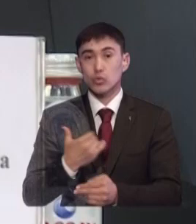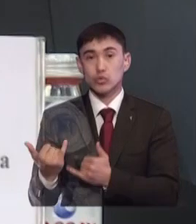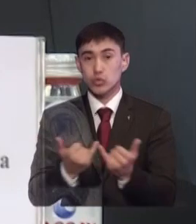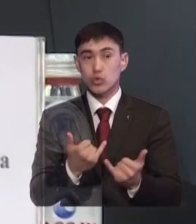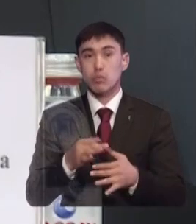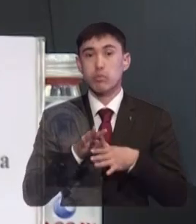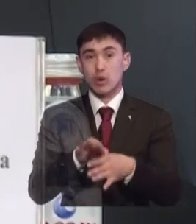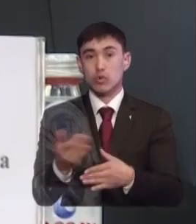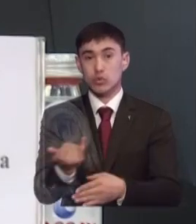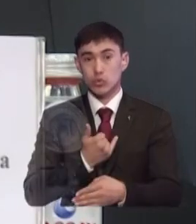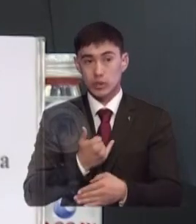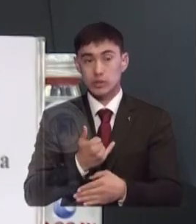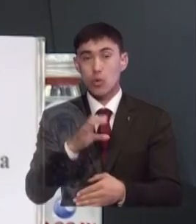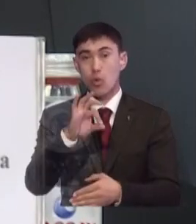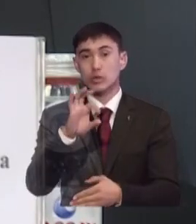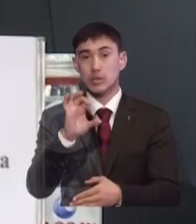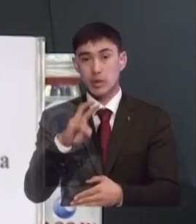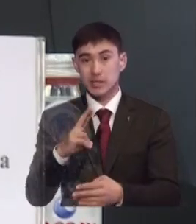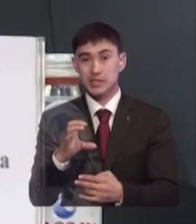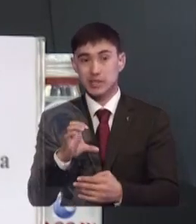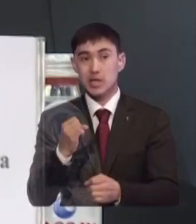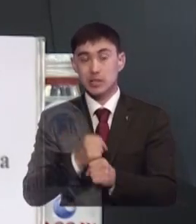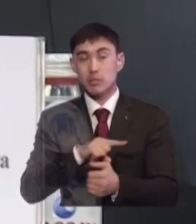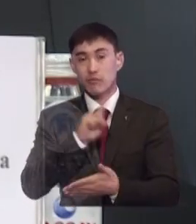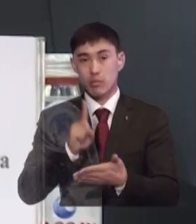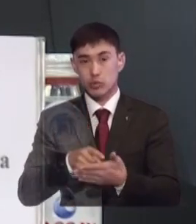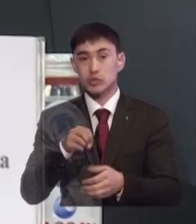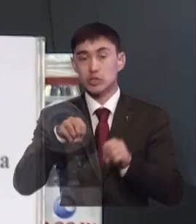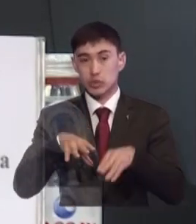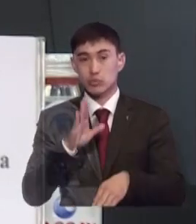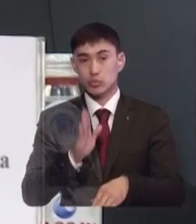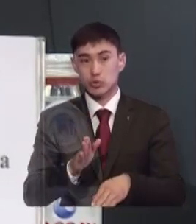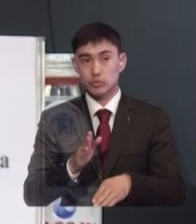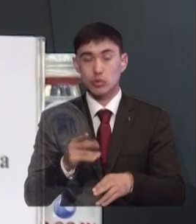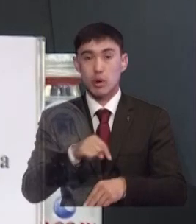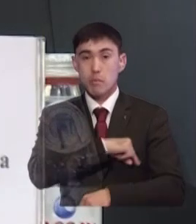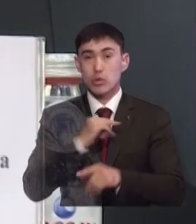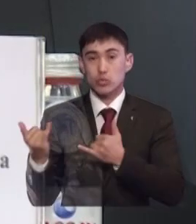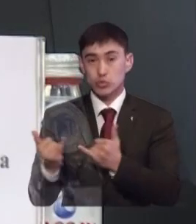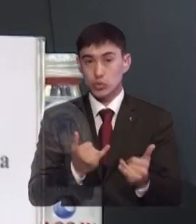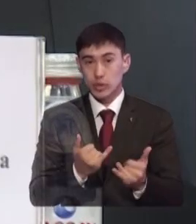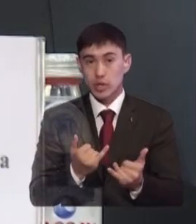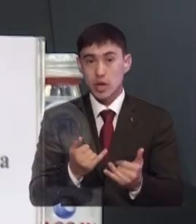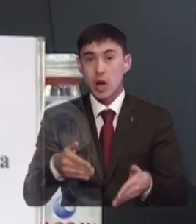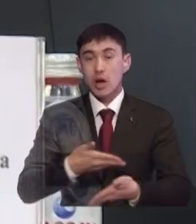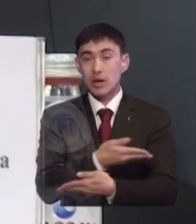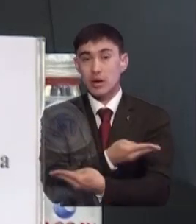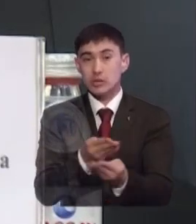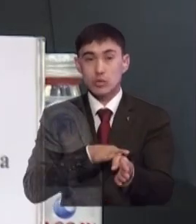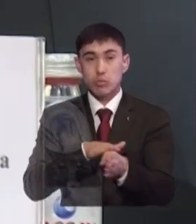проходят у нас по СМС. Сейчас прорабатываем вопрос, чтобы вот эти медуслуги оказывались